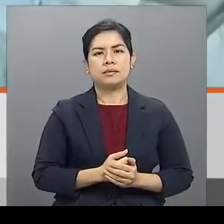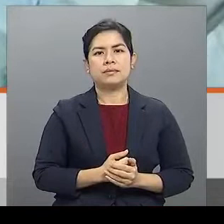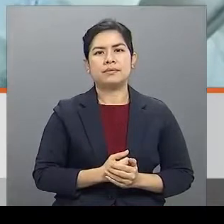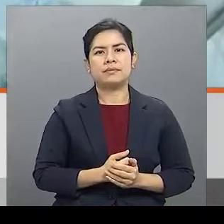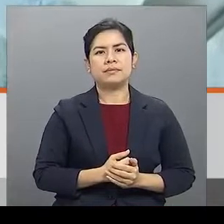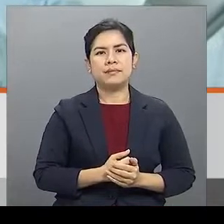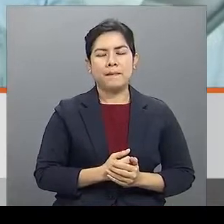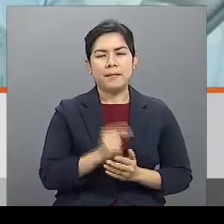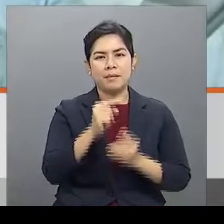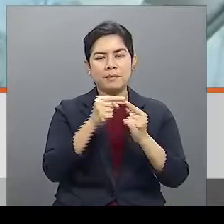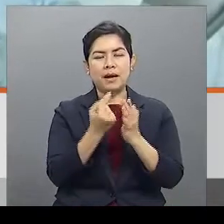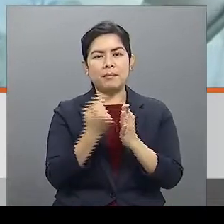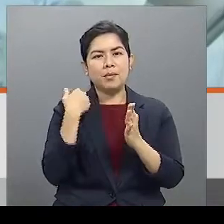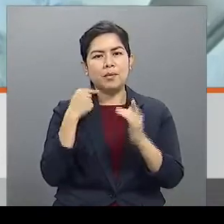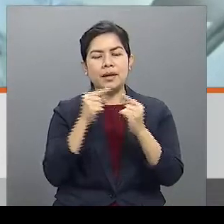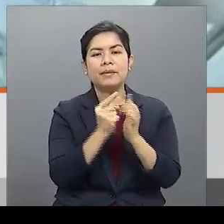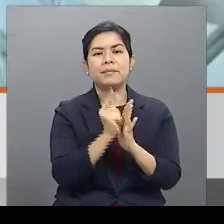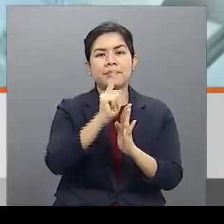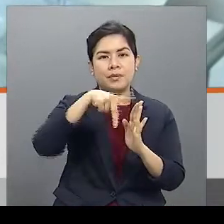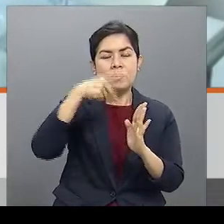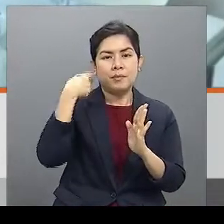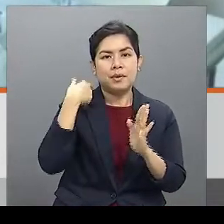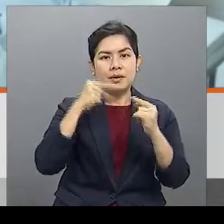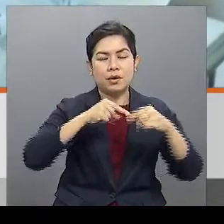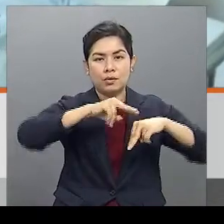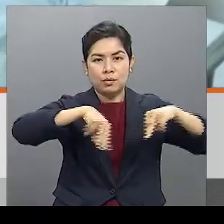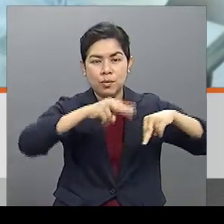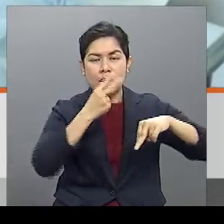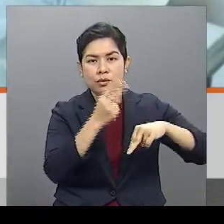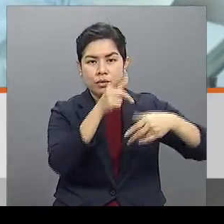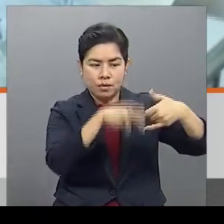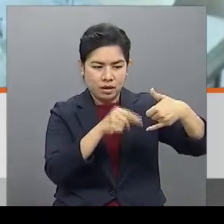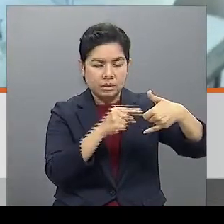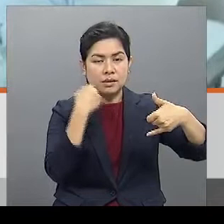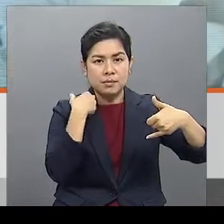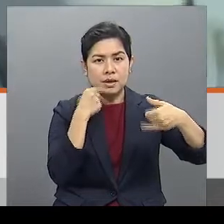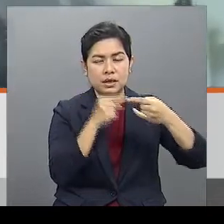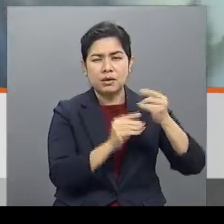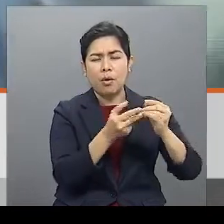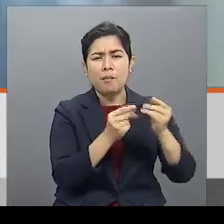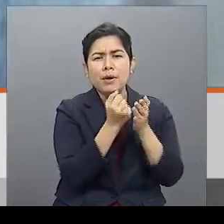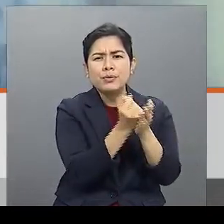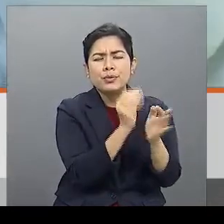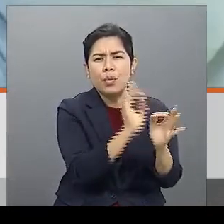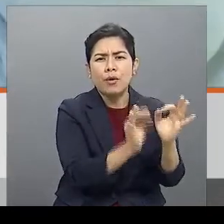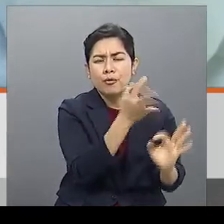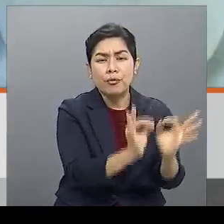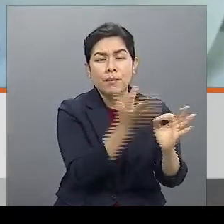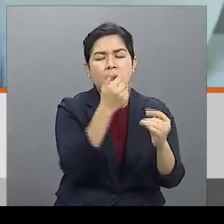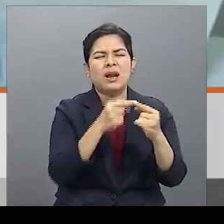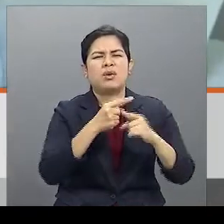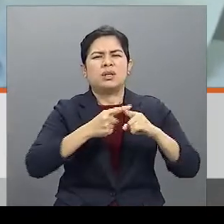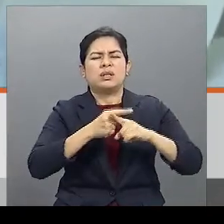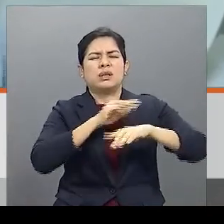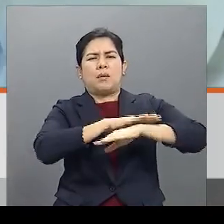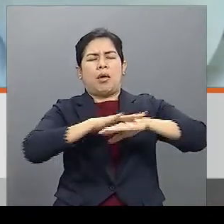ำลังใจนายเกรียงคำไผ่ประพันธ์กูลจิตอาสาที่ถูกไฟลวกบาดเจ็บขณะที่เข้าดับไฟป่าในตำบลป่าพลูอำเ